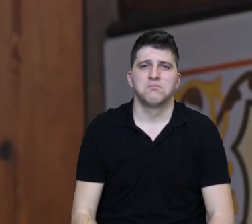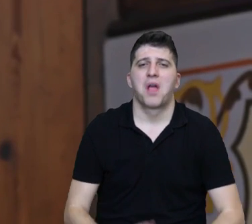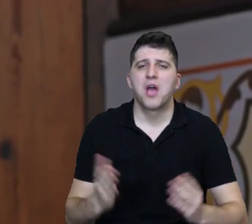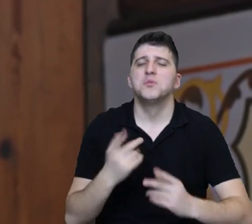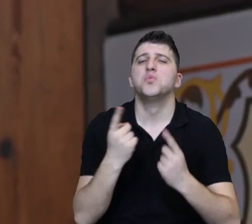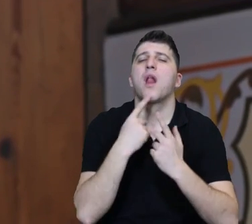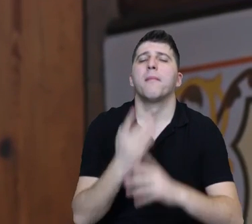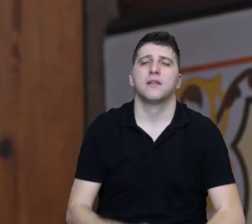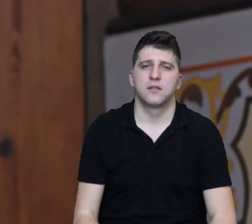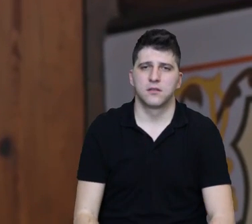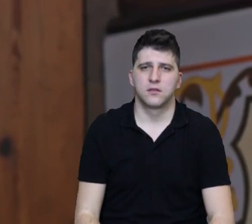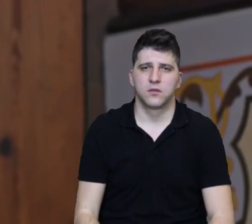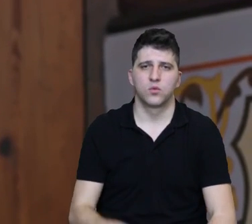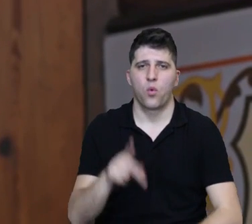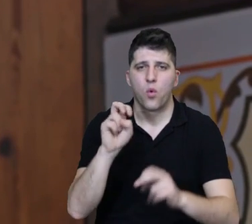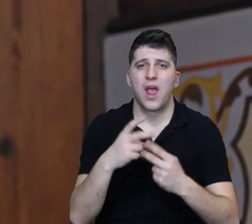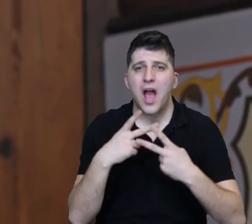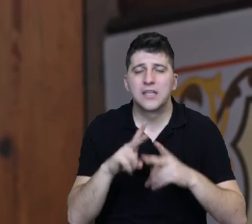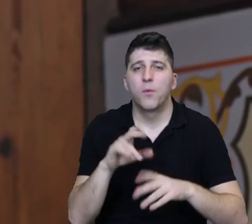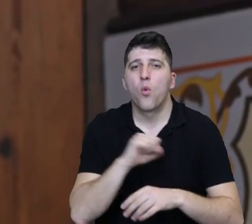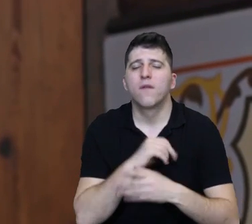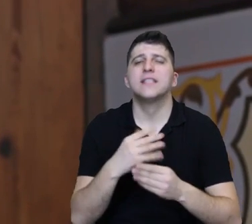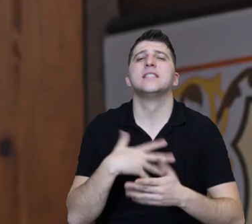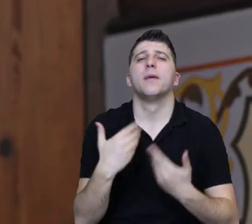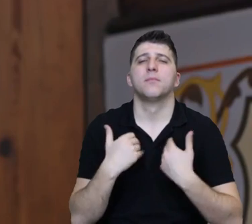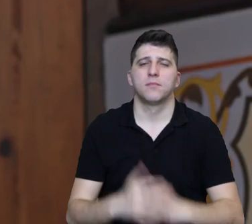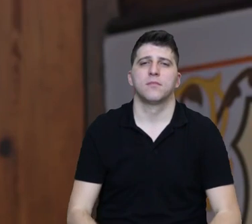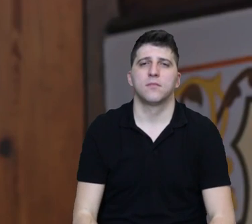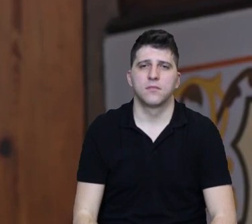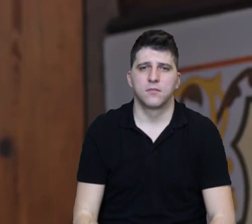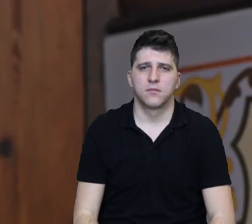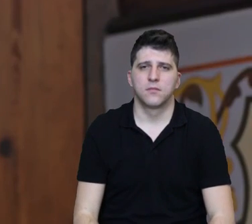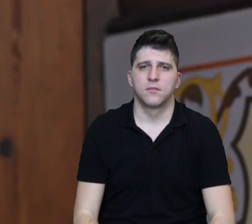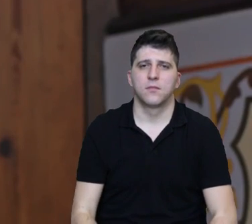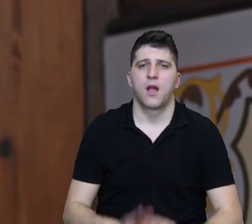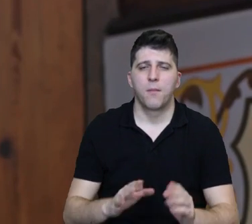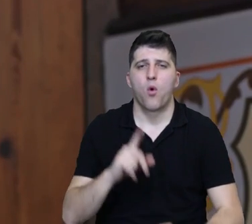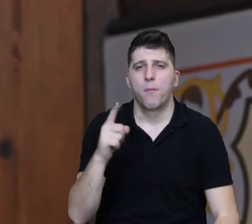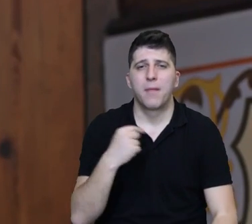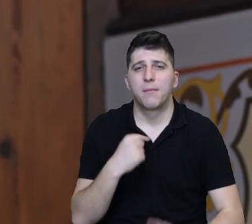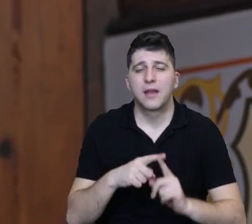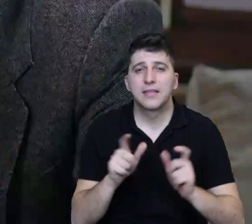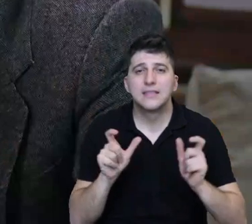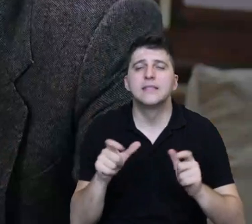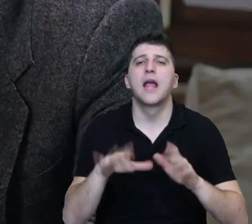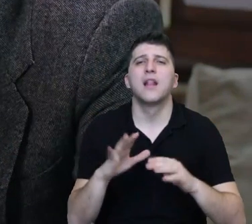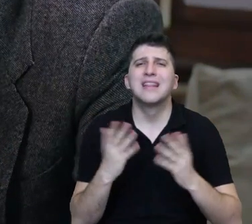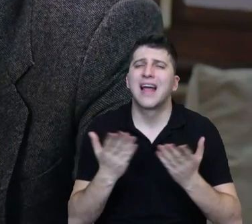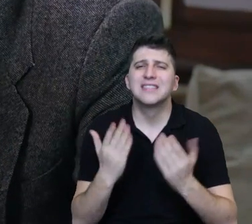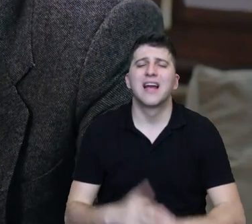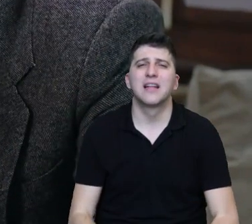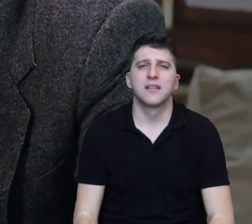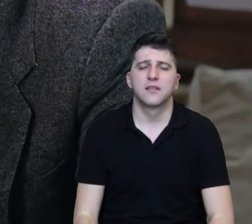değil. O konuyu açıp hemen ürkütmek istemedim. Ama o benim kadar temkinli değildi. Nasıl